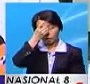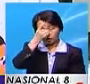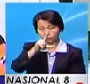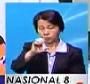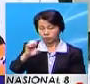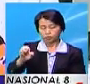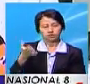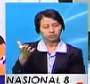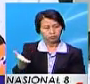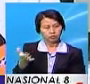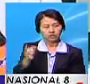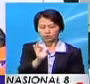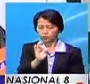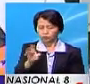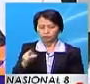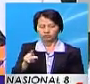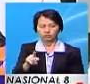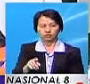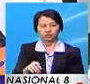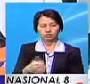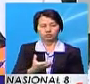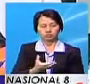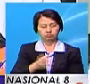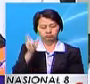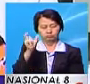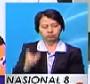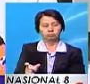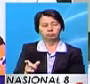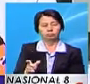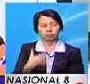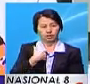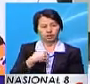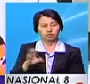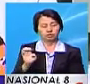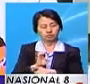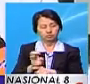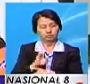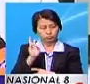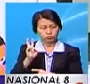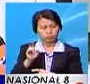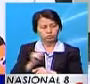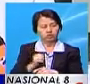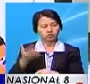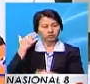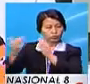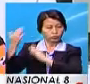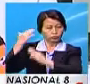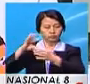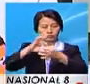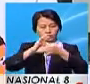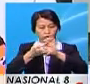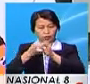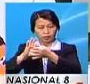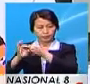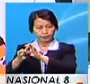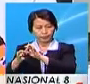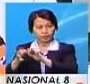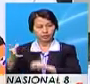he He Won silver Medal and a bronze in in previous Olympics